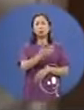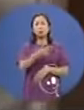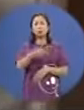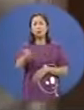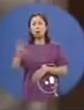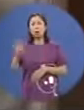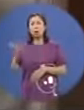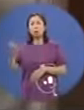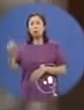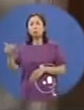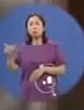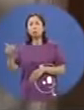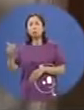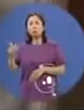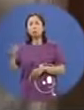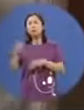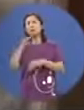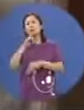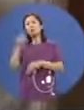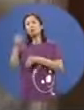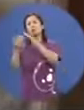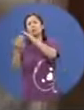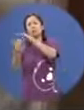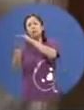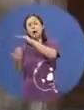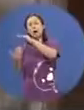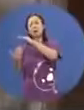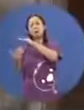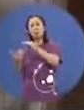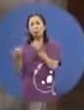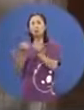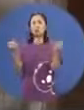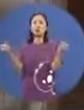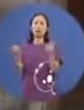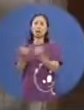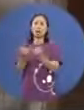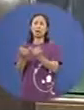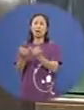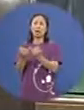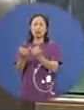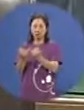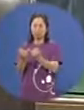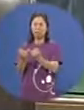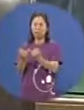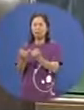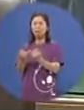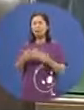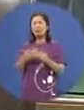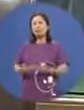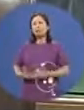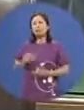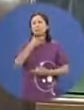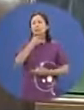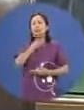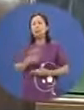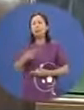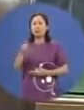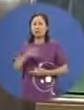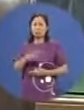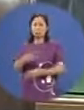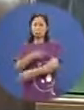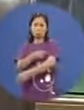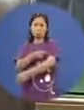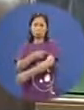歳というか50歳未満までの、 はい、 女性、それで、まあ、妊娠を、まあ、する可能性のある